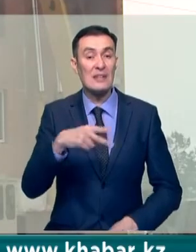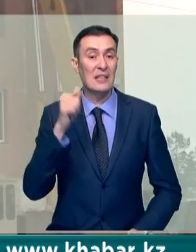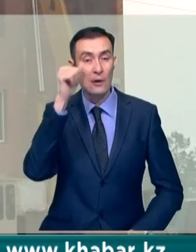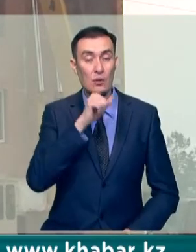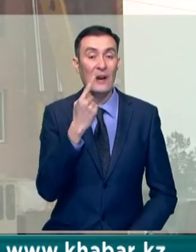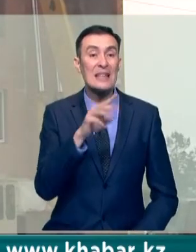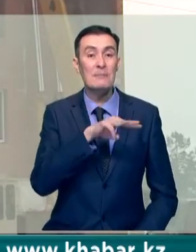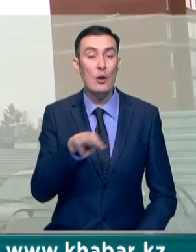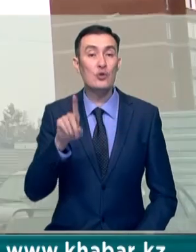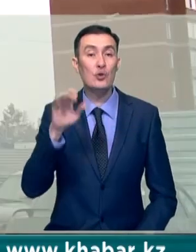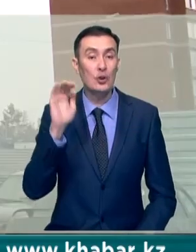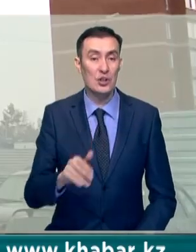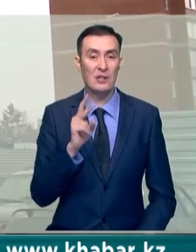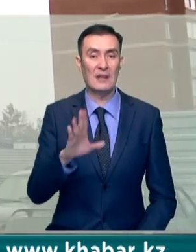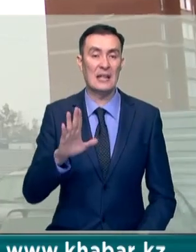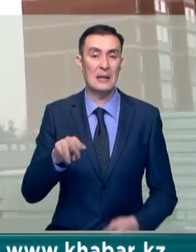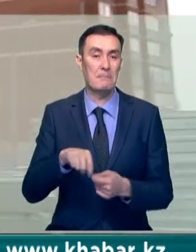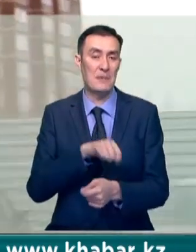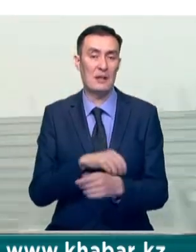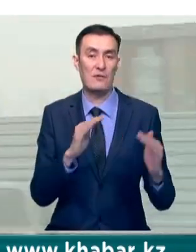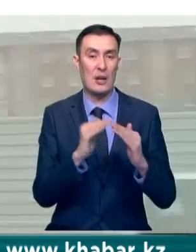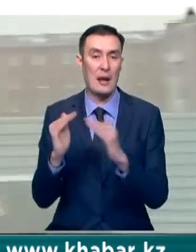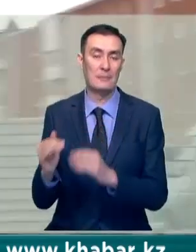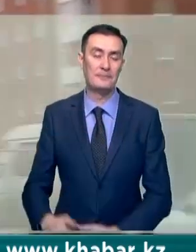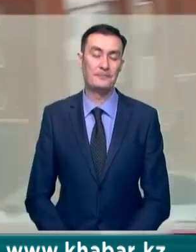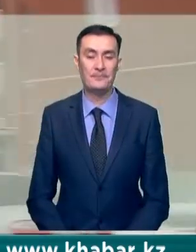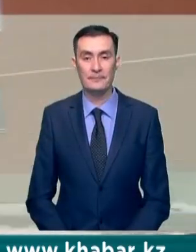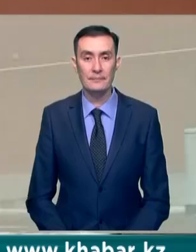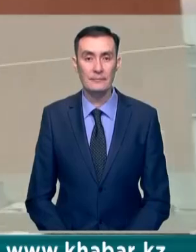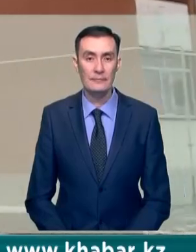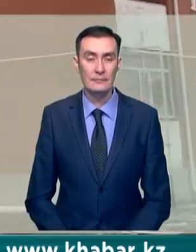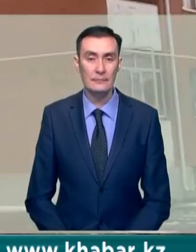1 100 000 квадратных метров жилья. Артем Грапов и Сергей Тартенберг, Хабар, Костанайская область.